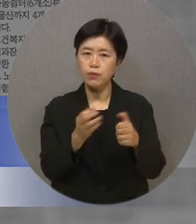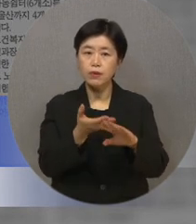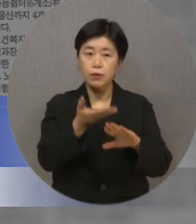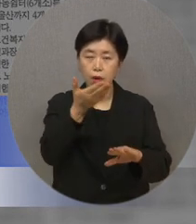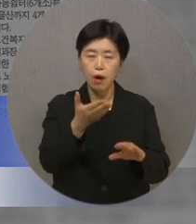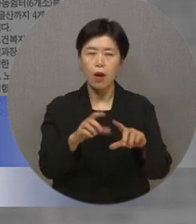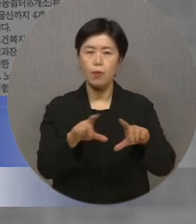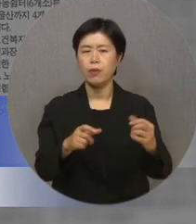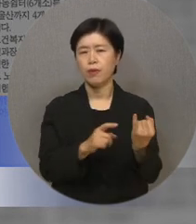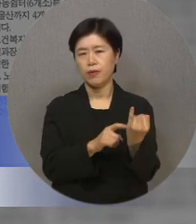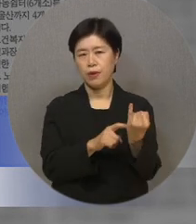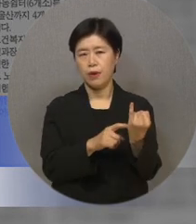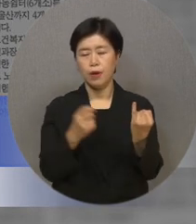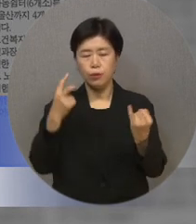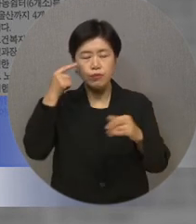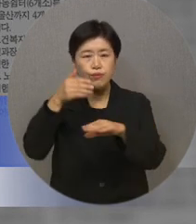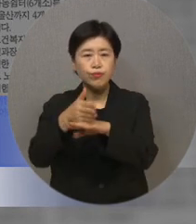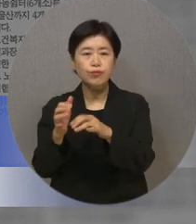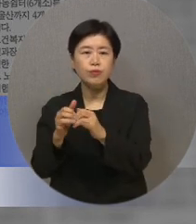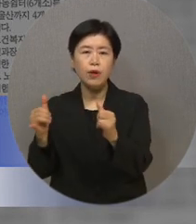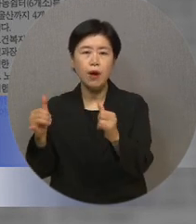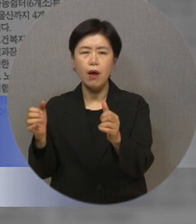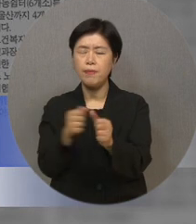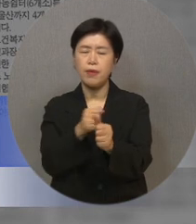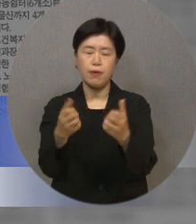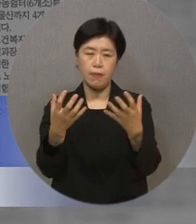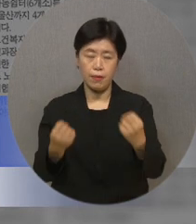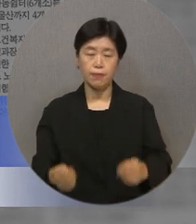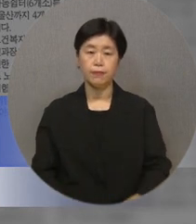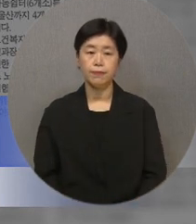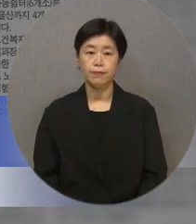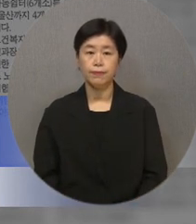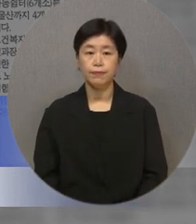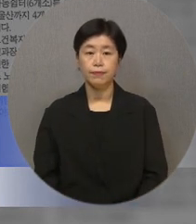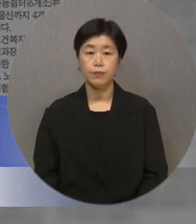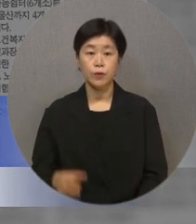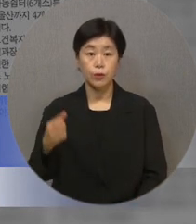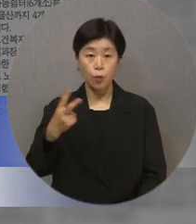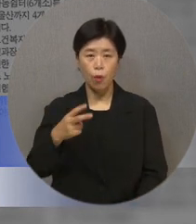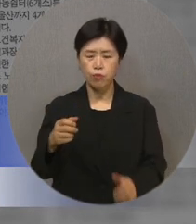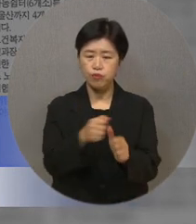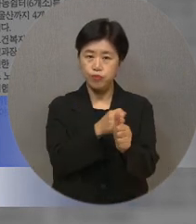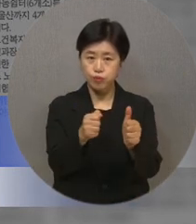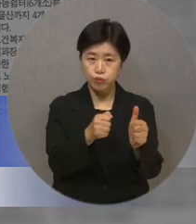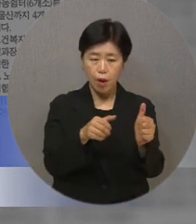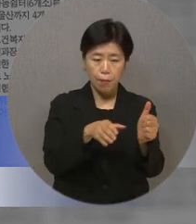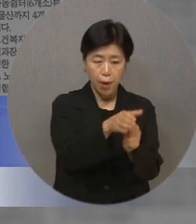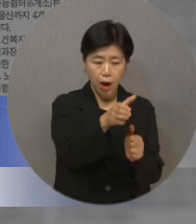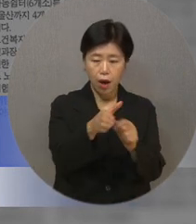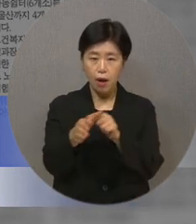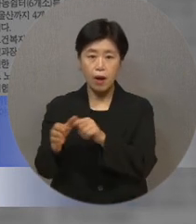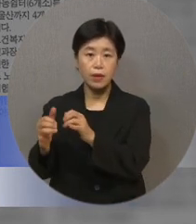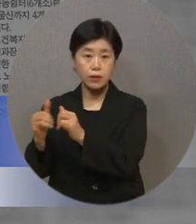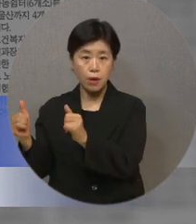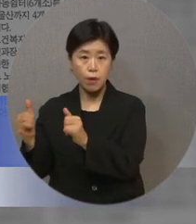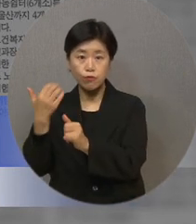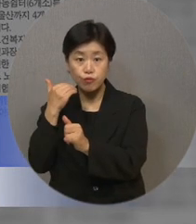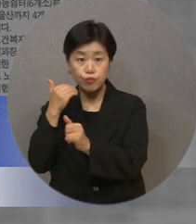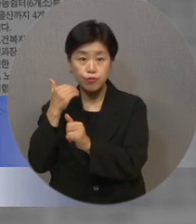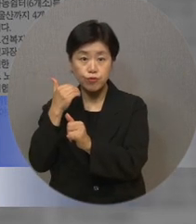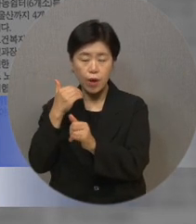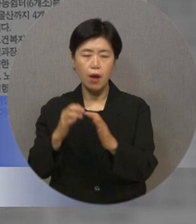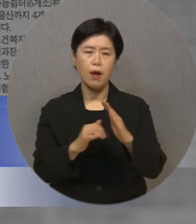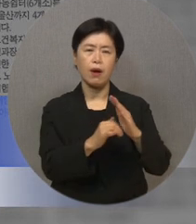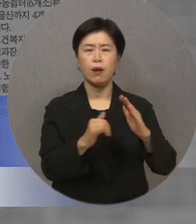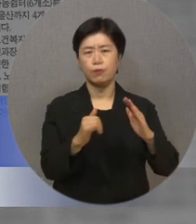주장애 유형은 지적 장애가 가장 높게 나타났습니다 또한 학대 행위자와 피해 장애인과의 관계는